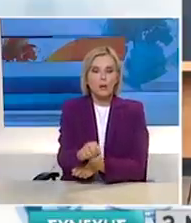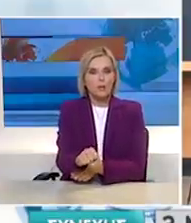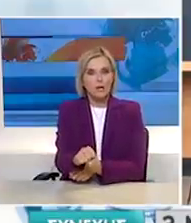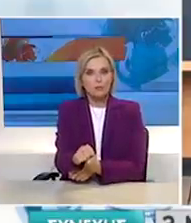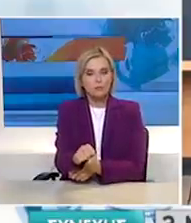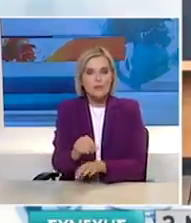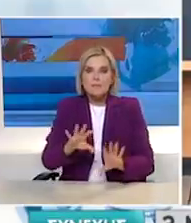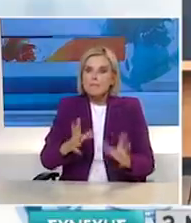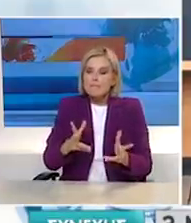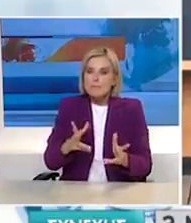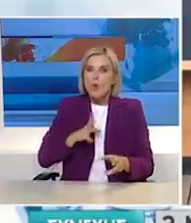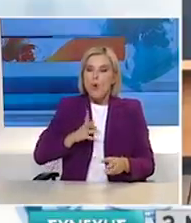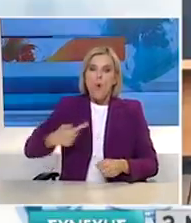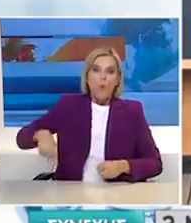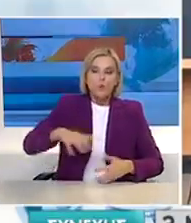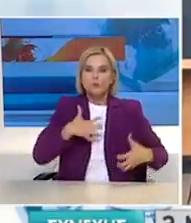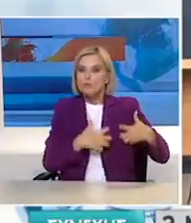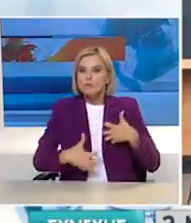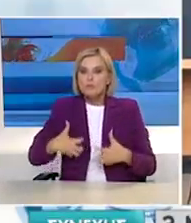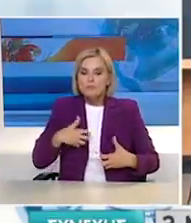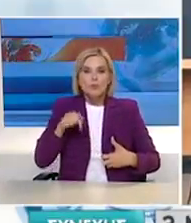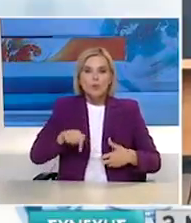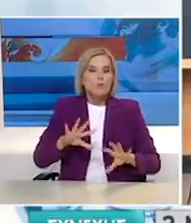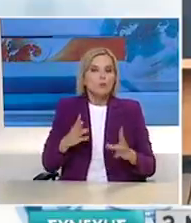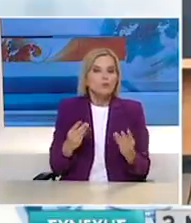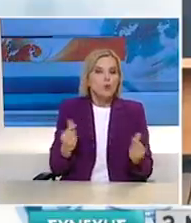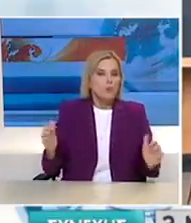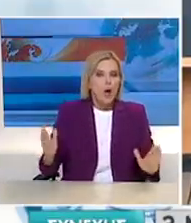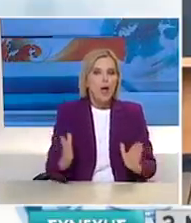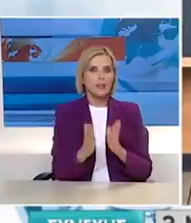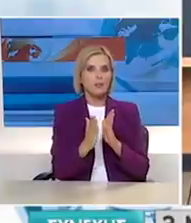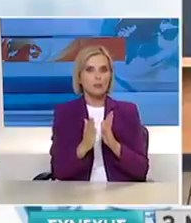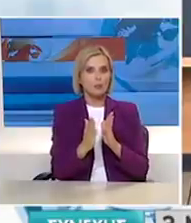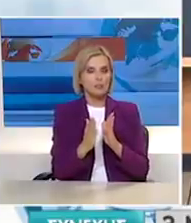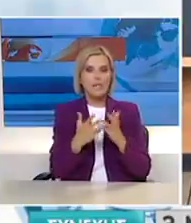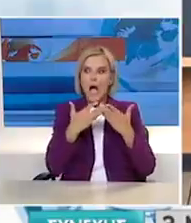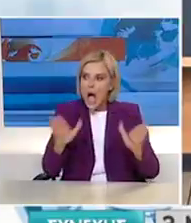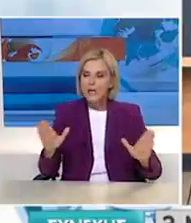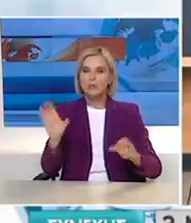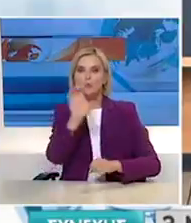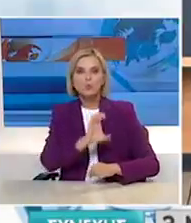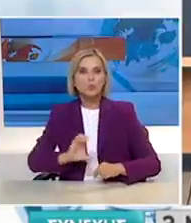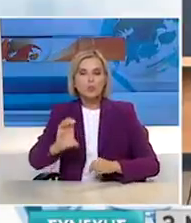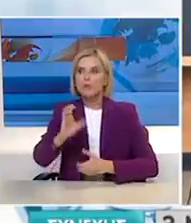λίγες εστίες υπερμετάδοσης. Τι ρόλο έχει παίξει στη μέχρι σήμερα αντιμετώπιση του κορονοϊού και στο άνοιγμα του τουρισμού.